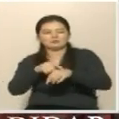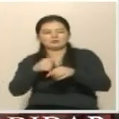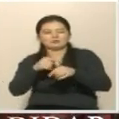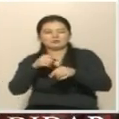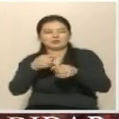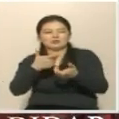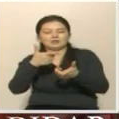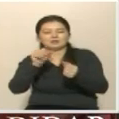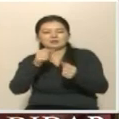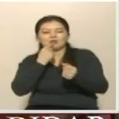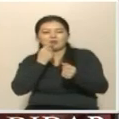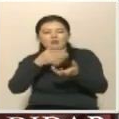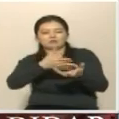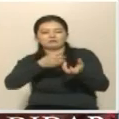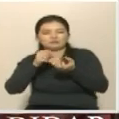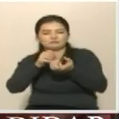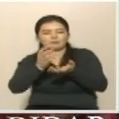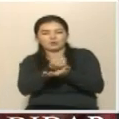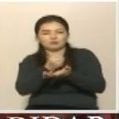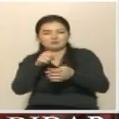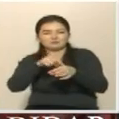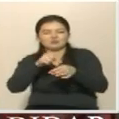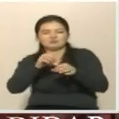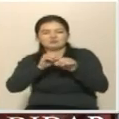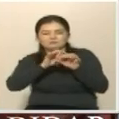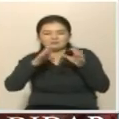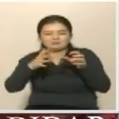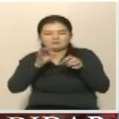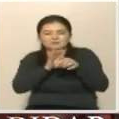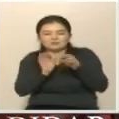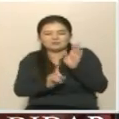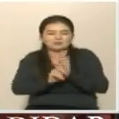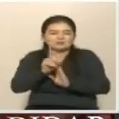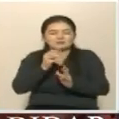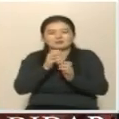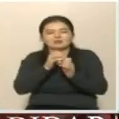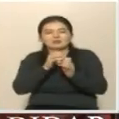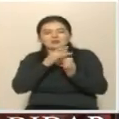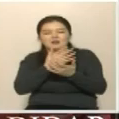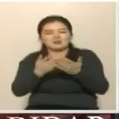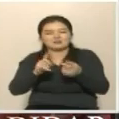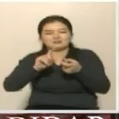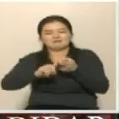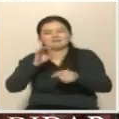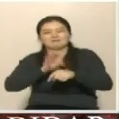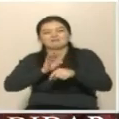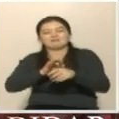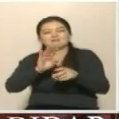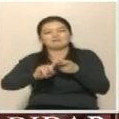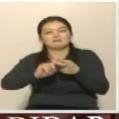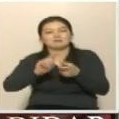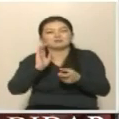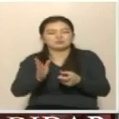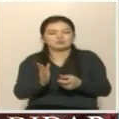А такие инфекции как вирусные гепатиты тот же самый спит мы можем увидеть это через 5-6 месяцев